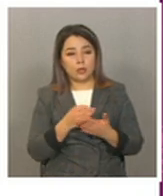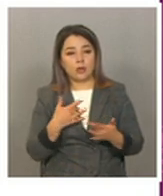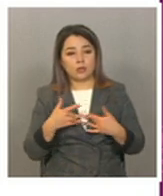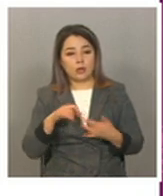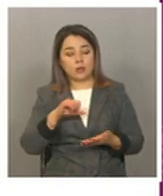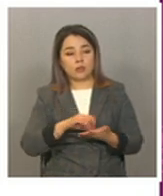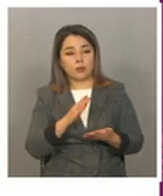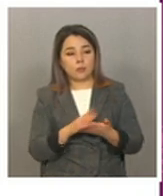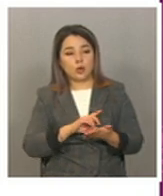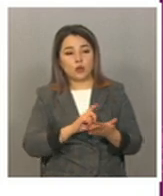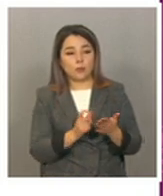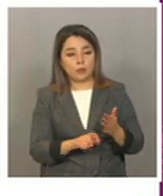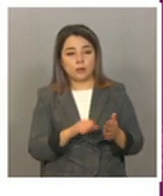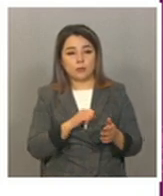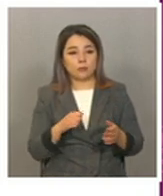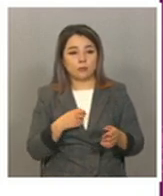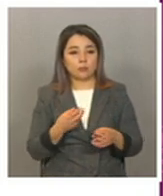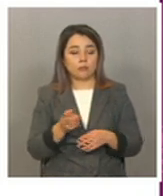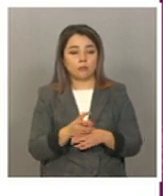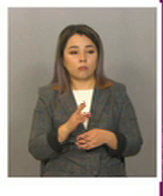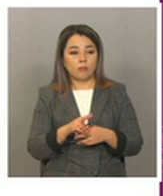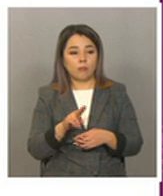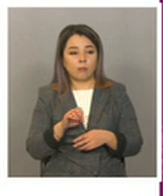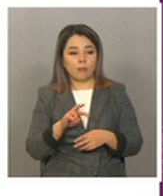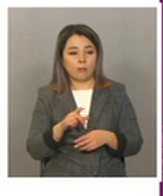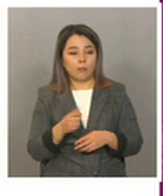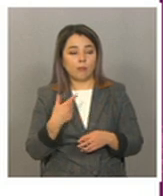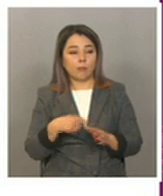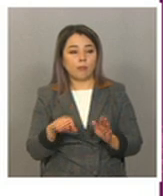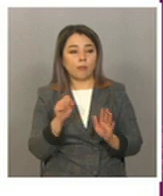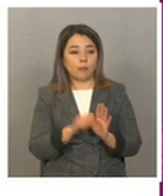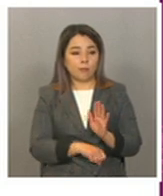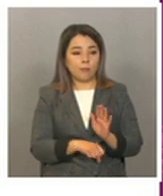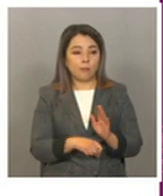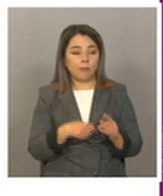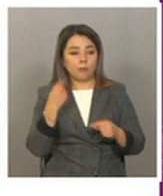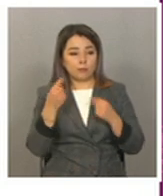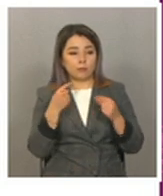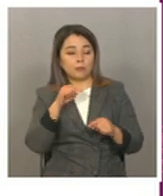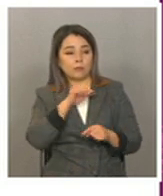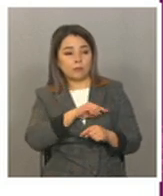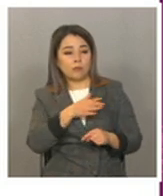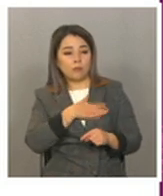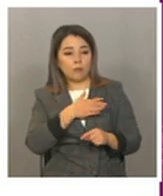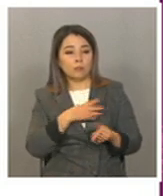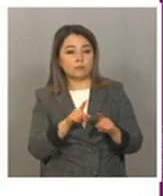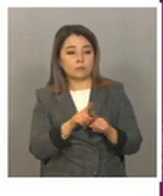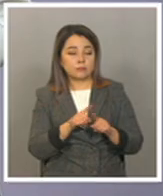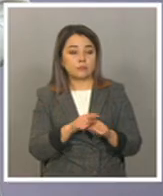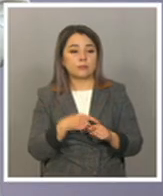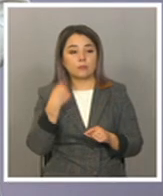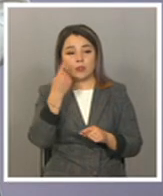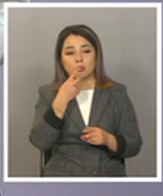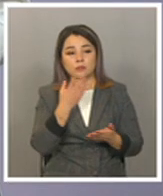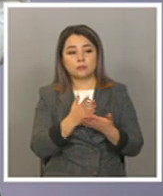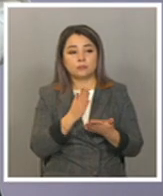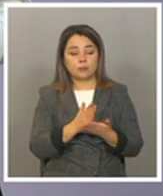сами привели себя на плаху, к казни, к моральной, духовной, физической. Проблемным вопросом